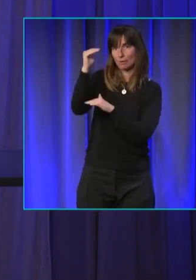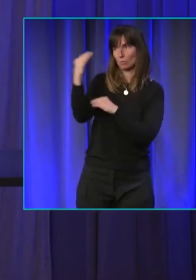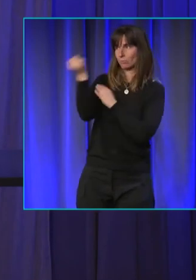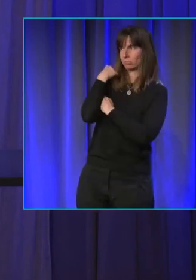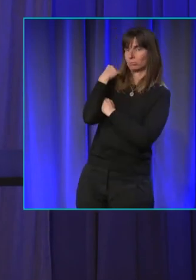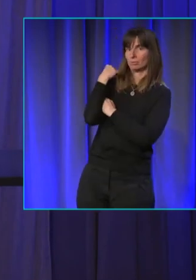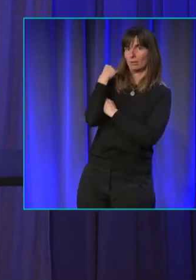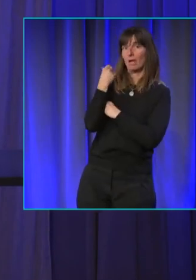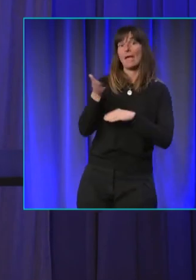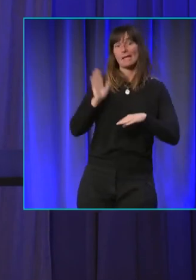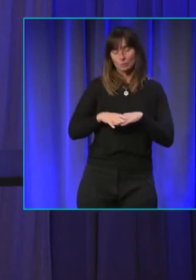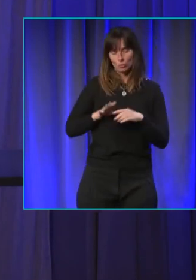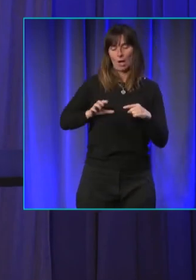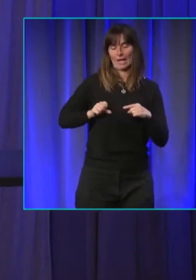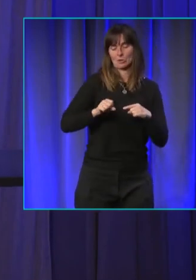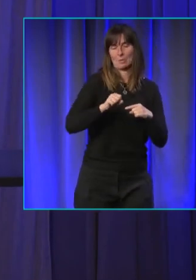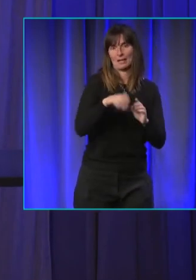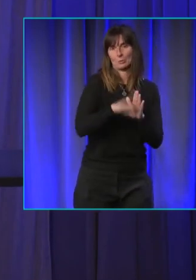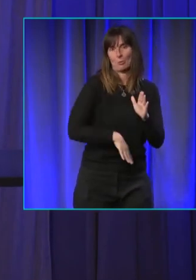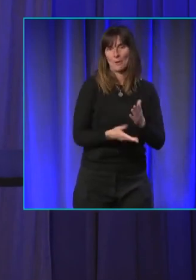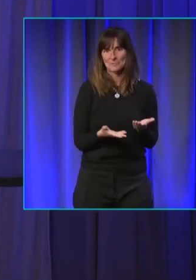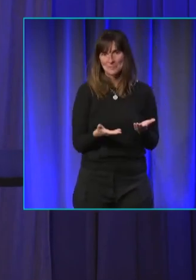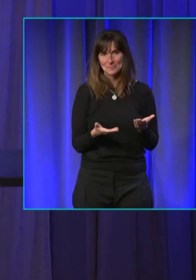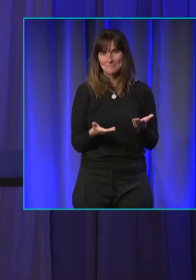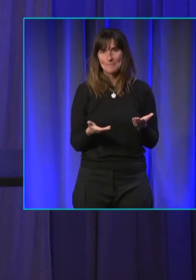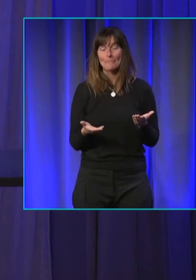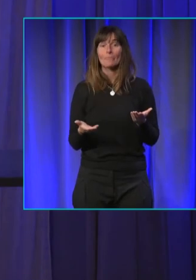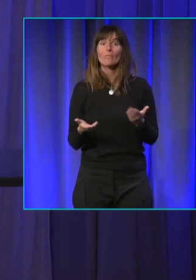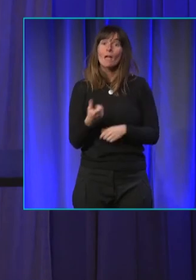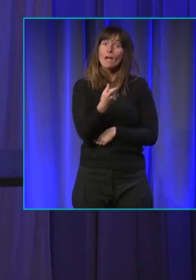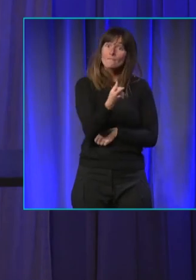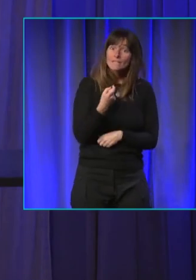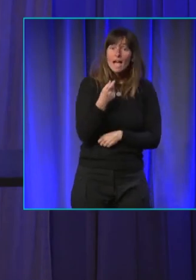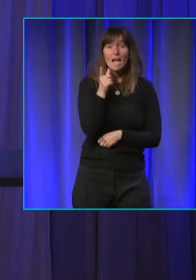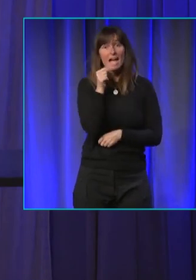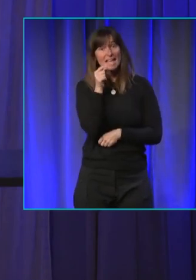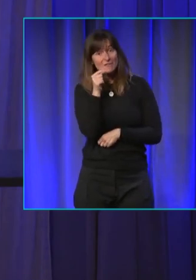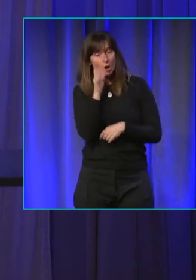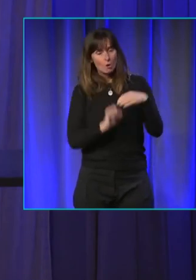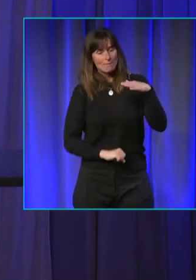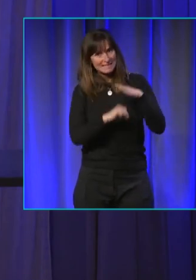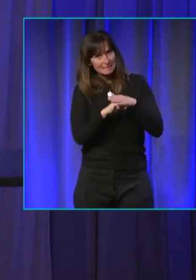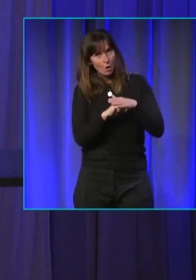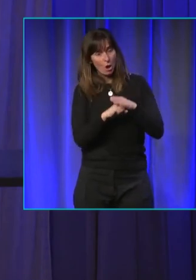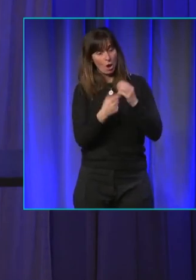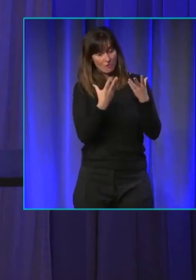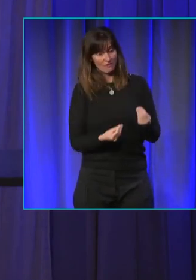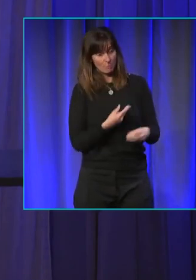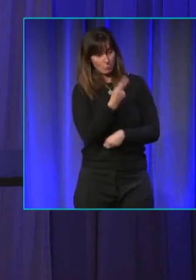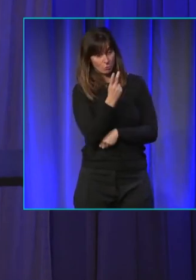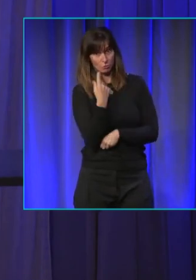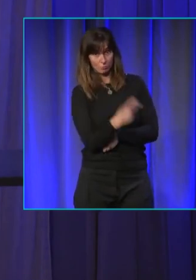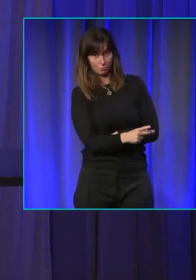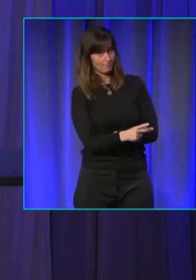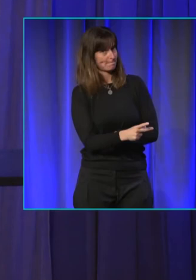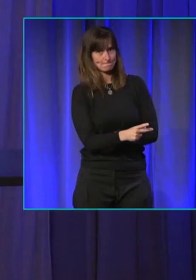la récupération. Donc voilà, l'idée, est-ce que c'est lié à un effort maximal qui est plus faible chez l'enfant ? On évite ça. Mais en tout cas, ce